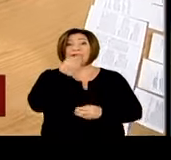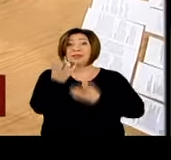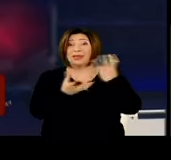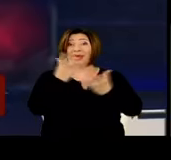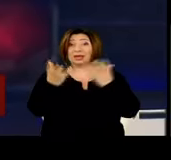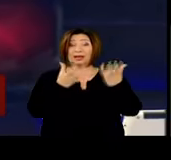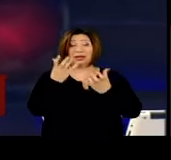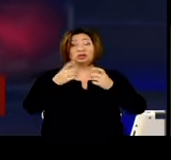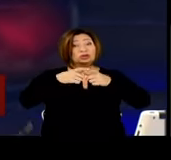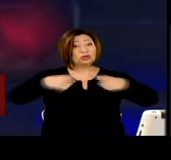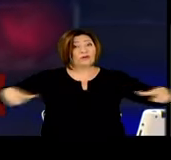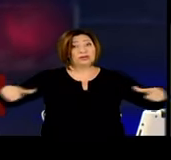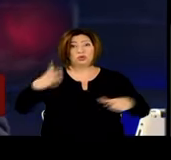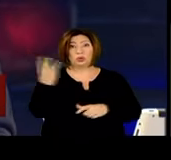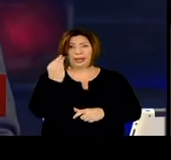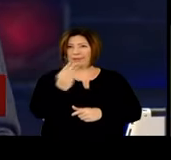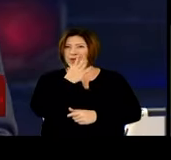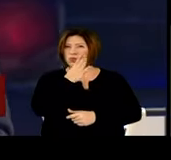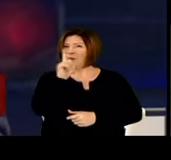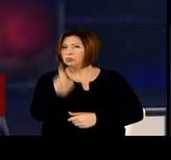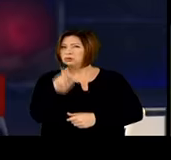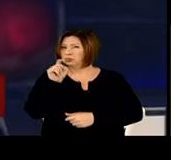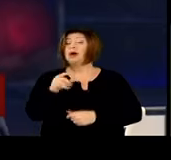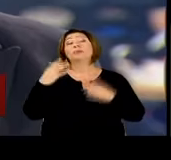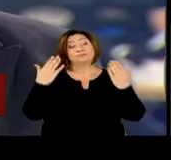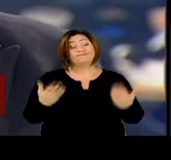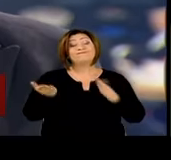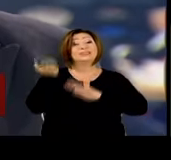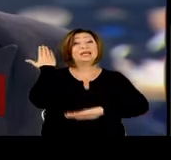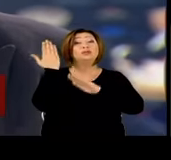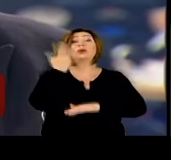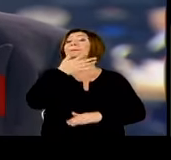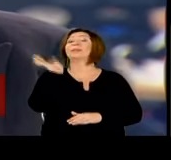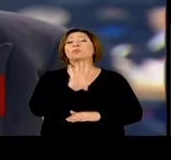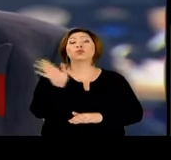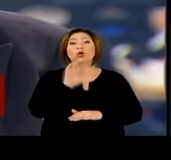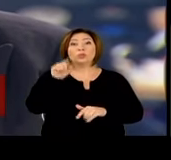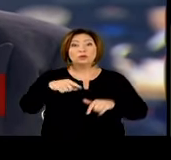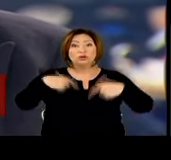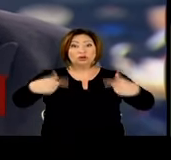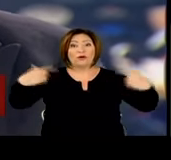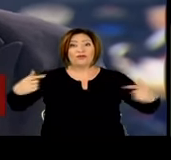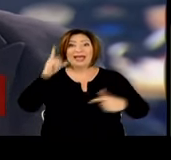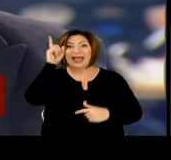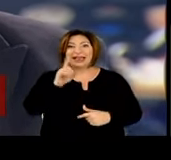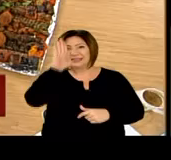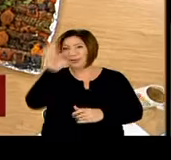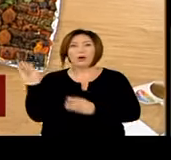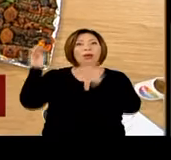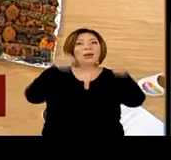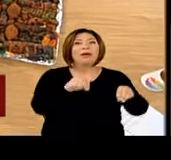yemekleri, sofrası çok iyi biliniyor mu sizce? Tabii ki daha önce bilinmiyordu. Bu sofrayı ilk taşıyan kişi